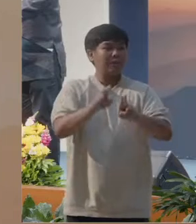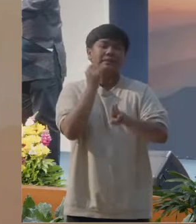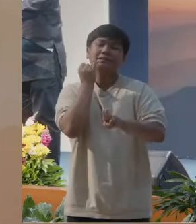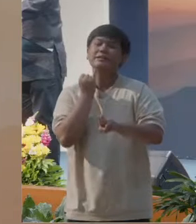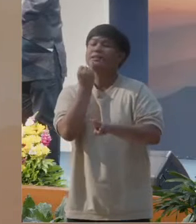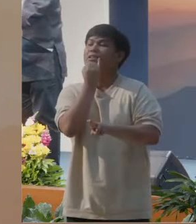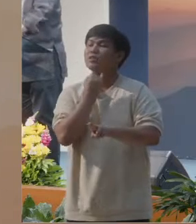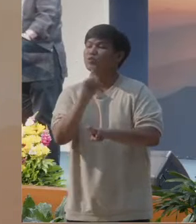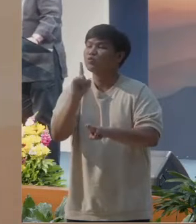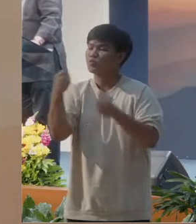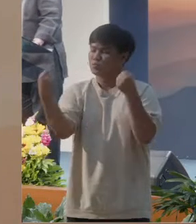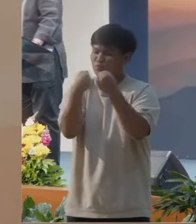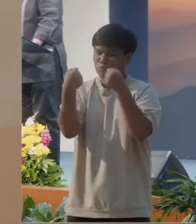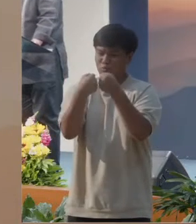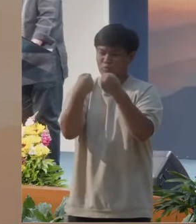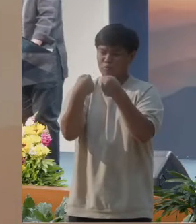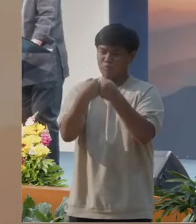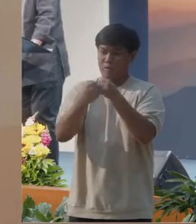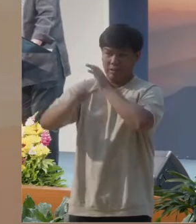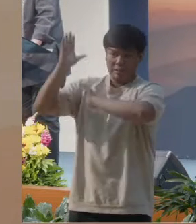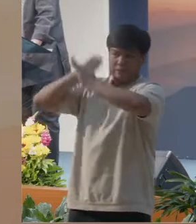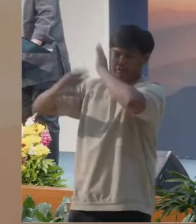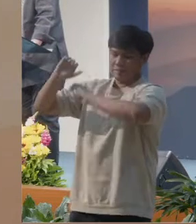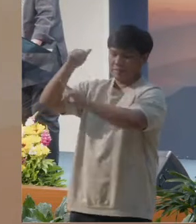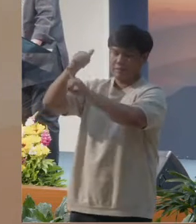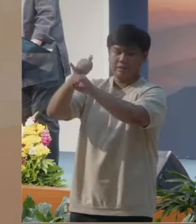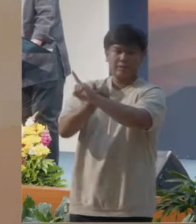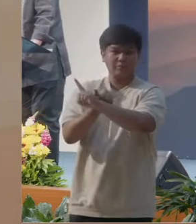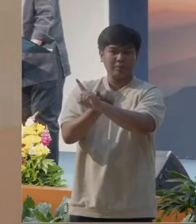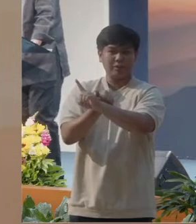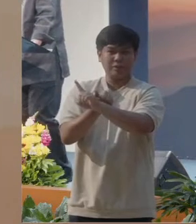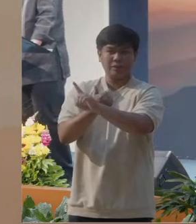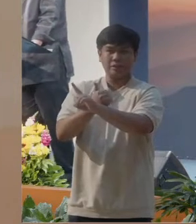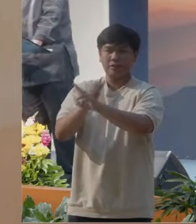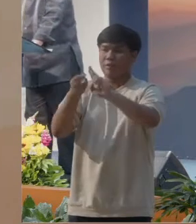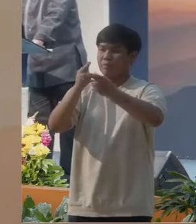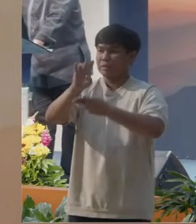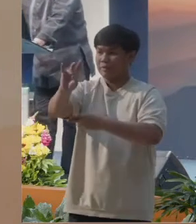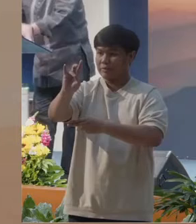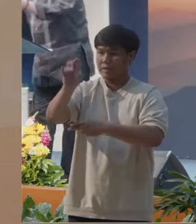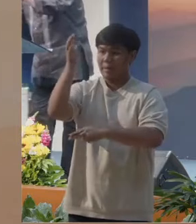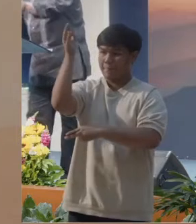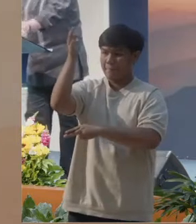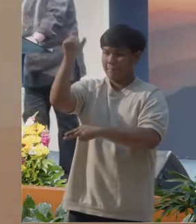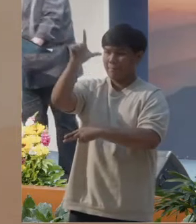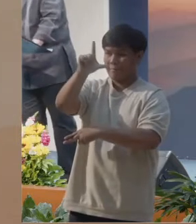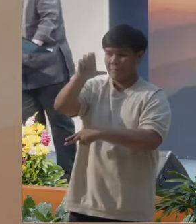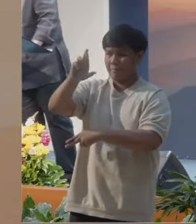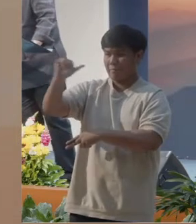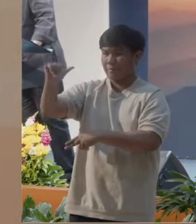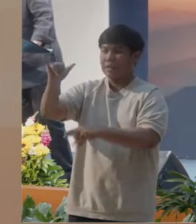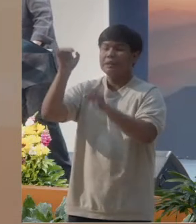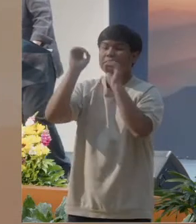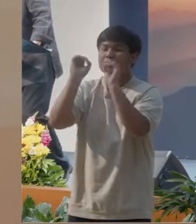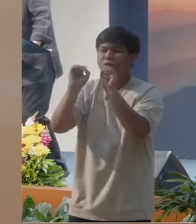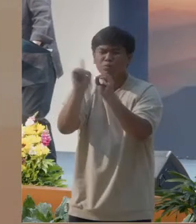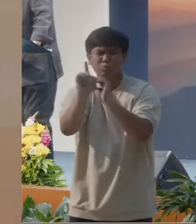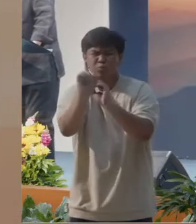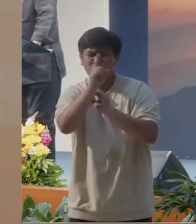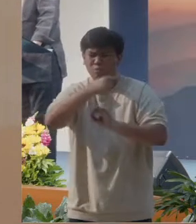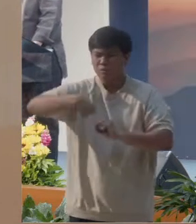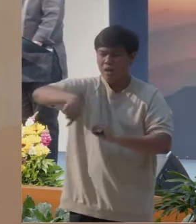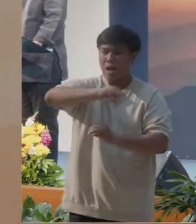huling linggo ng Abril. At itinuro po ni Pastor Larry at ni Pastor BJ sa